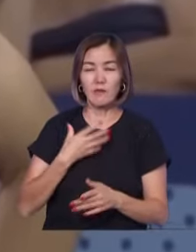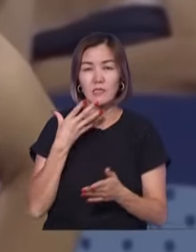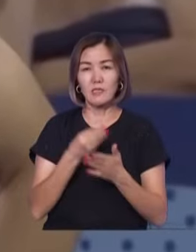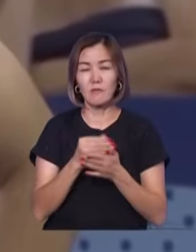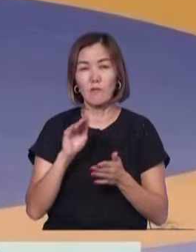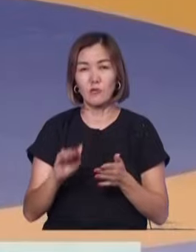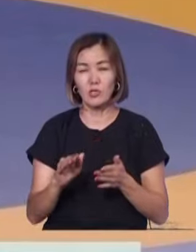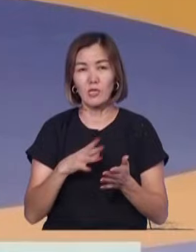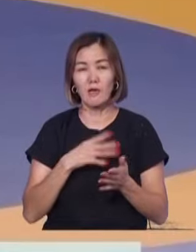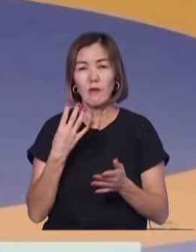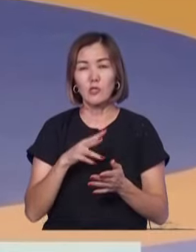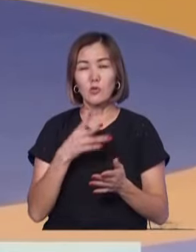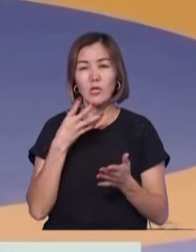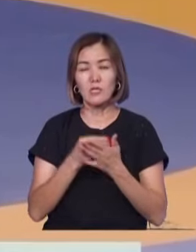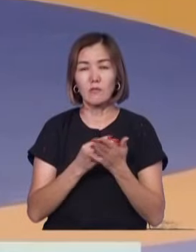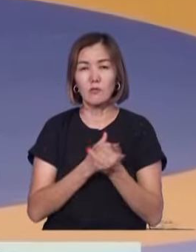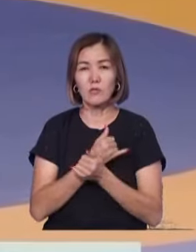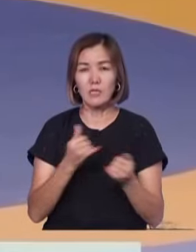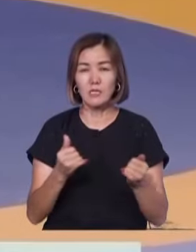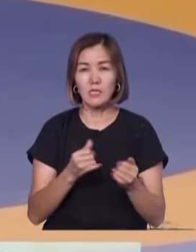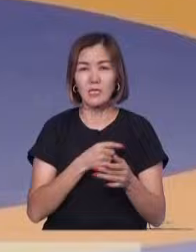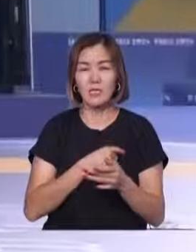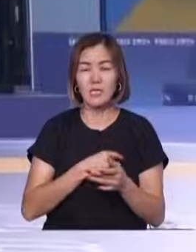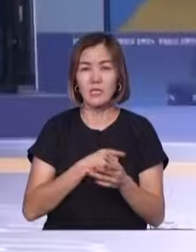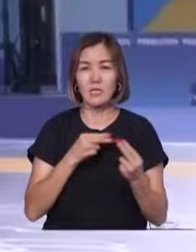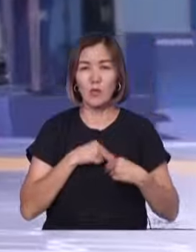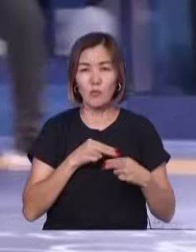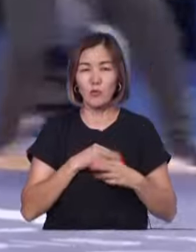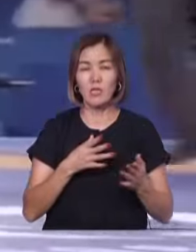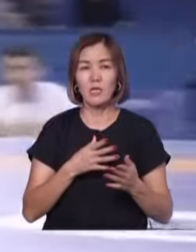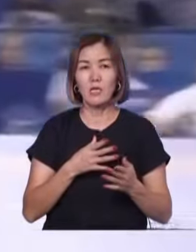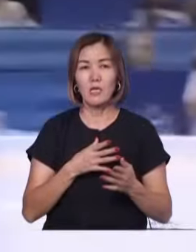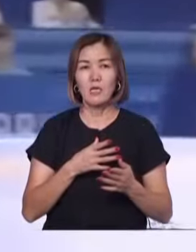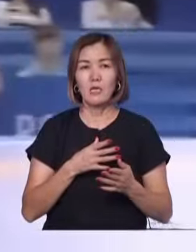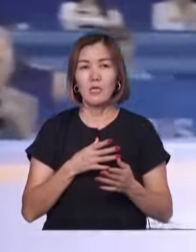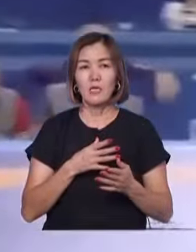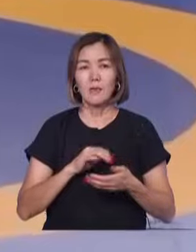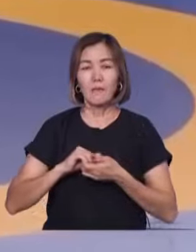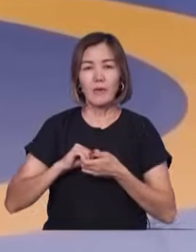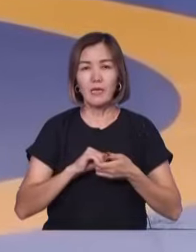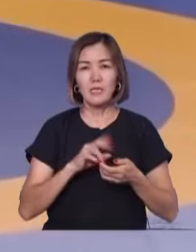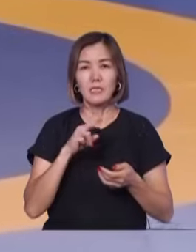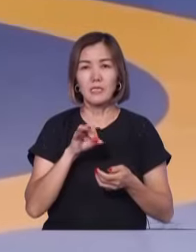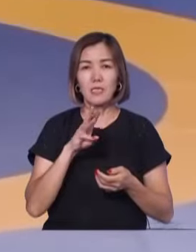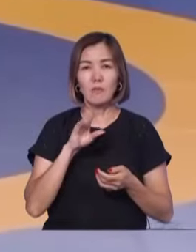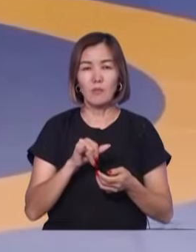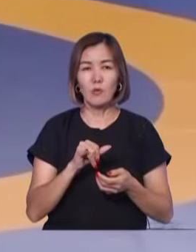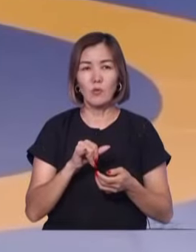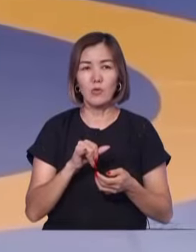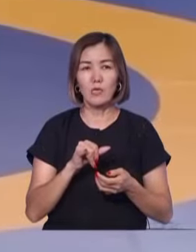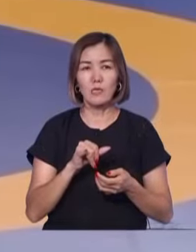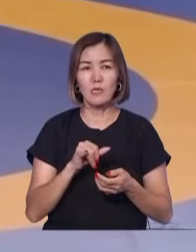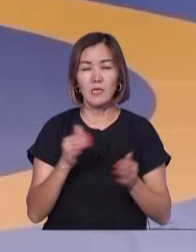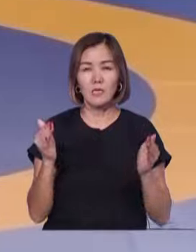ученика 40 лет своей жизни он посвятил тренерской деятельности отметим что борец Римского стиля выходец из